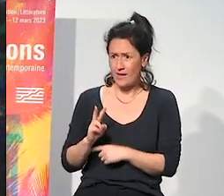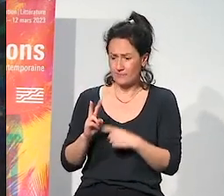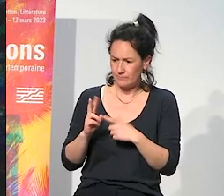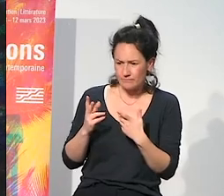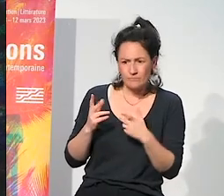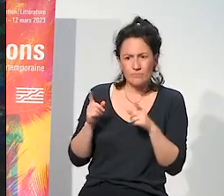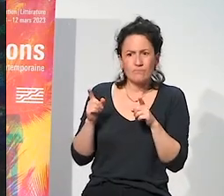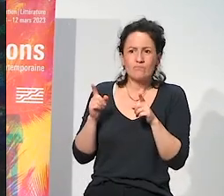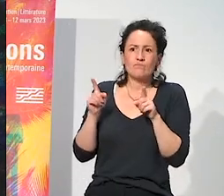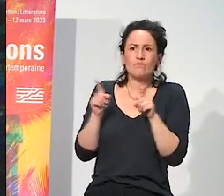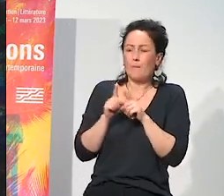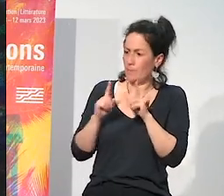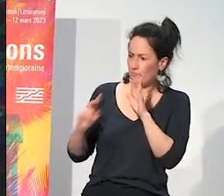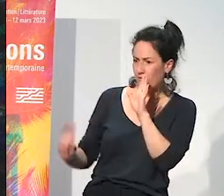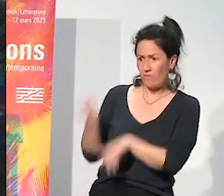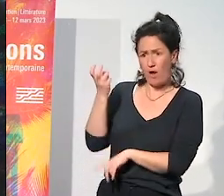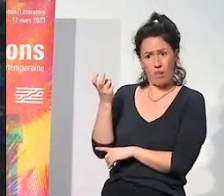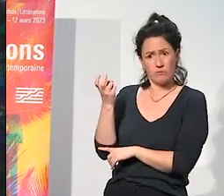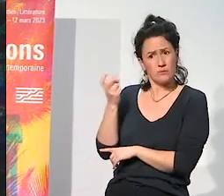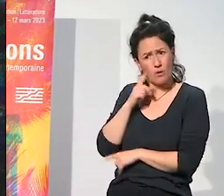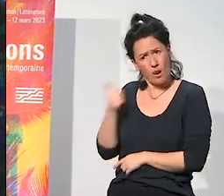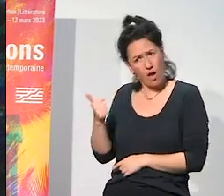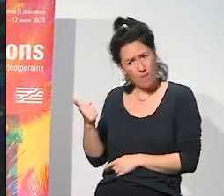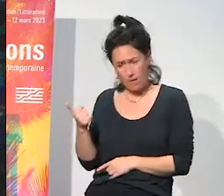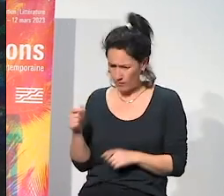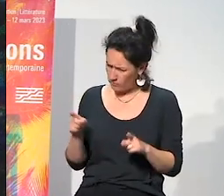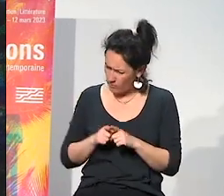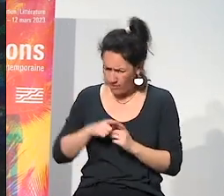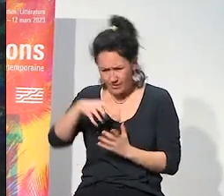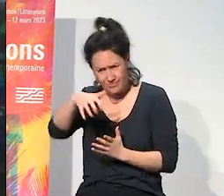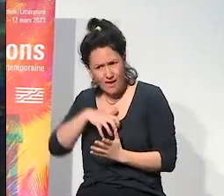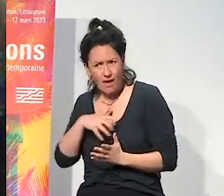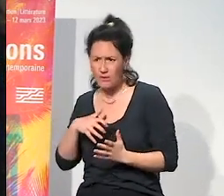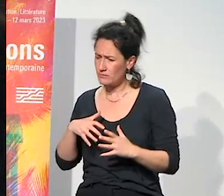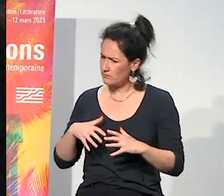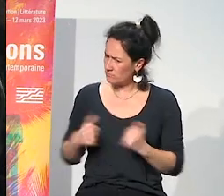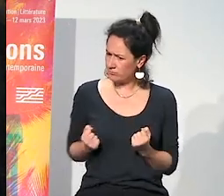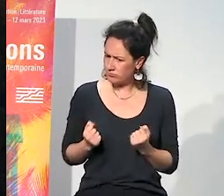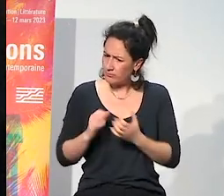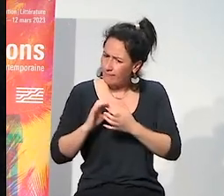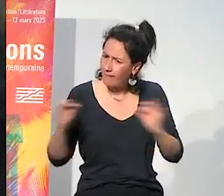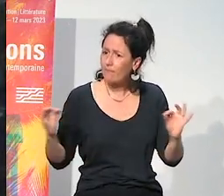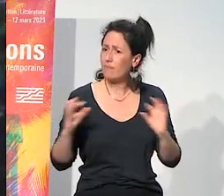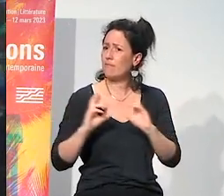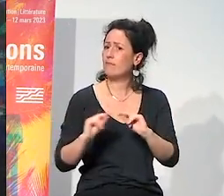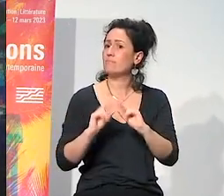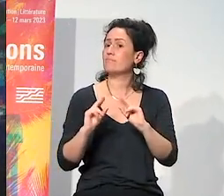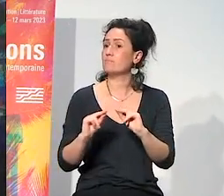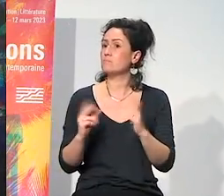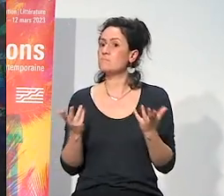dérobe dès le début, hein, parce qu'elle maîtrise son texte, finalement, puisqu'elle veut que ça soit un récit.